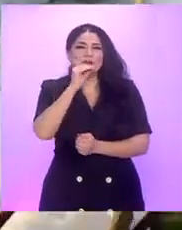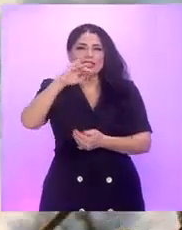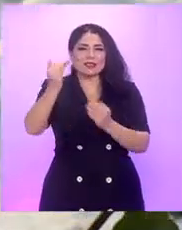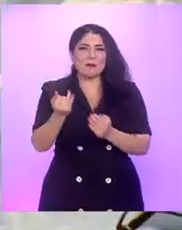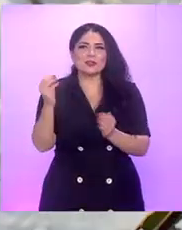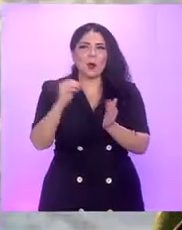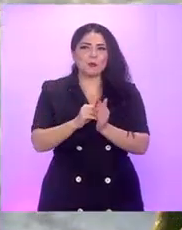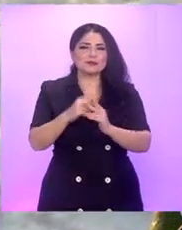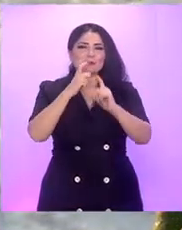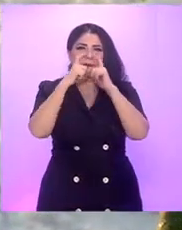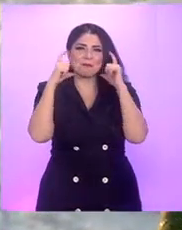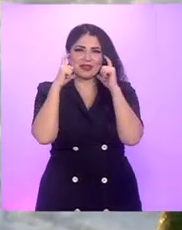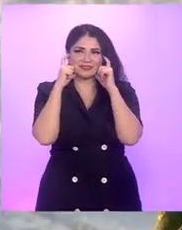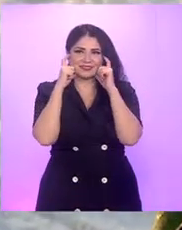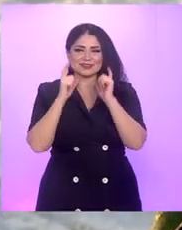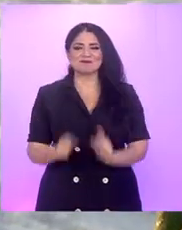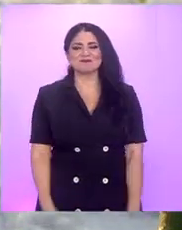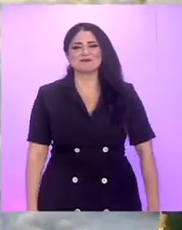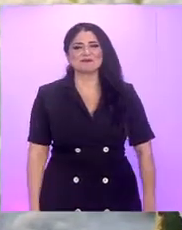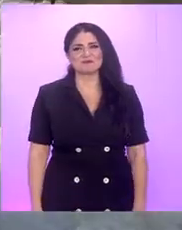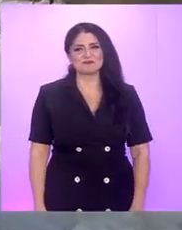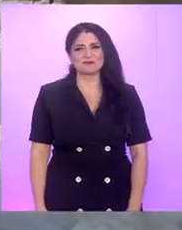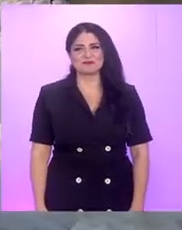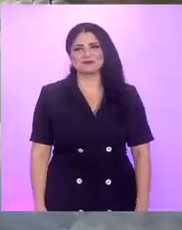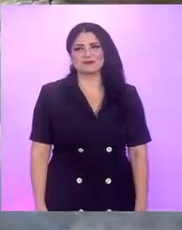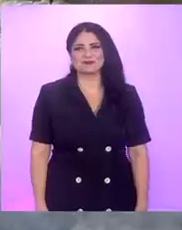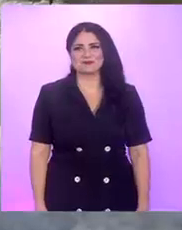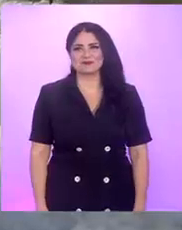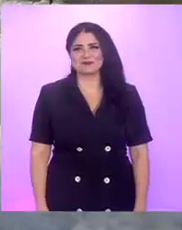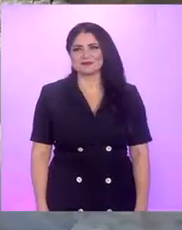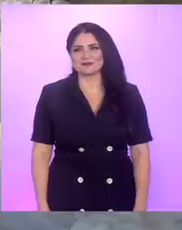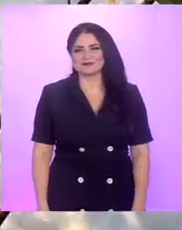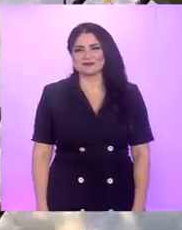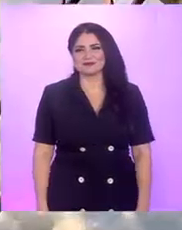oameni de zăpadă cu pecetea pandemiei masca de vie